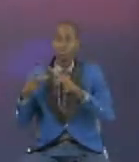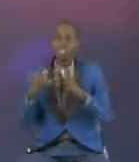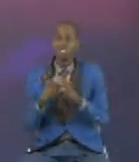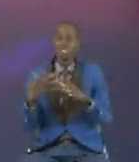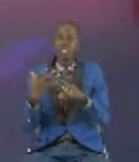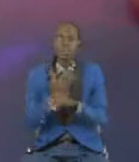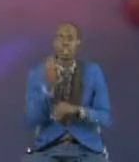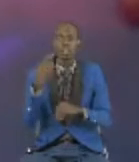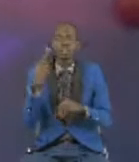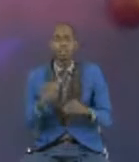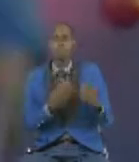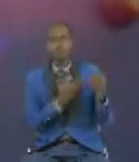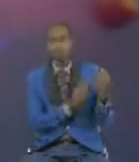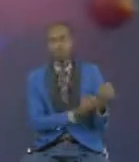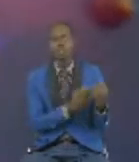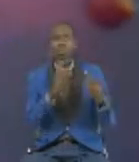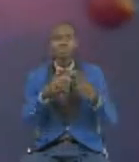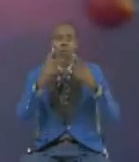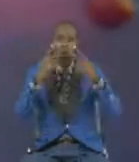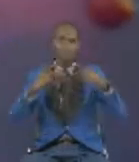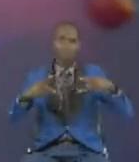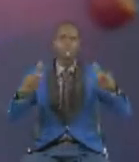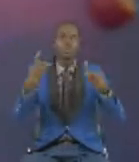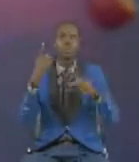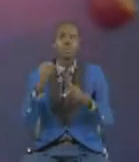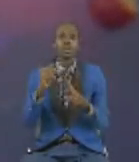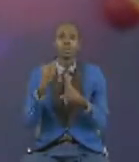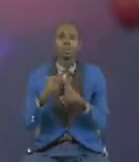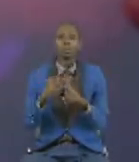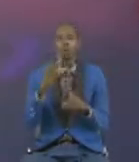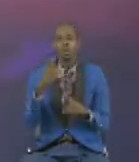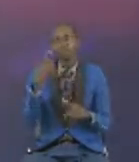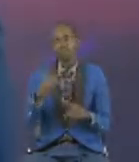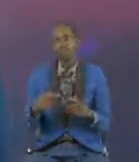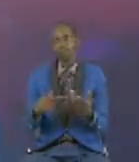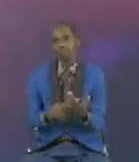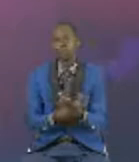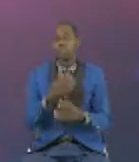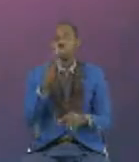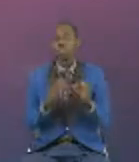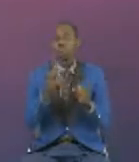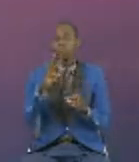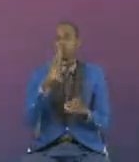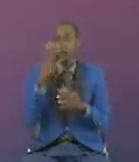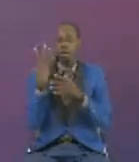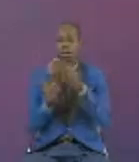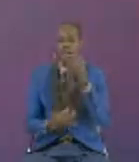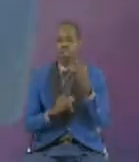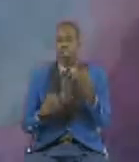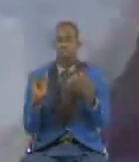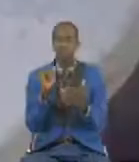courage pour proclamer la parole de l'Évangile. Si tu n'as pas de courage,